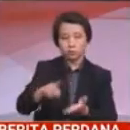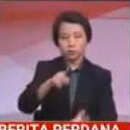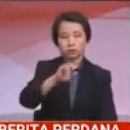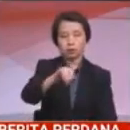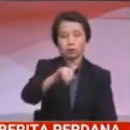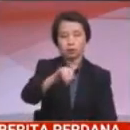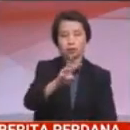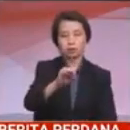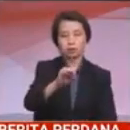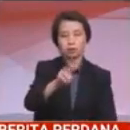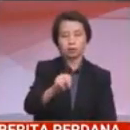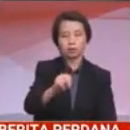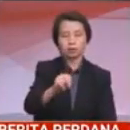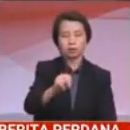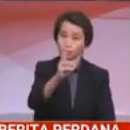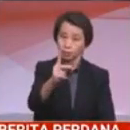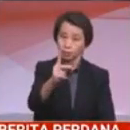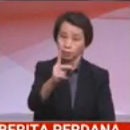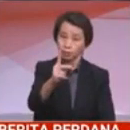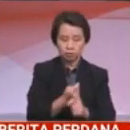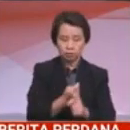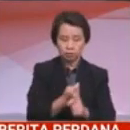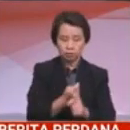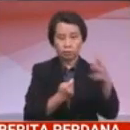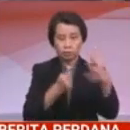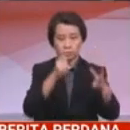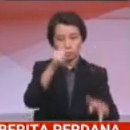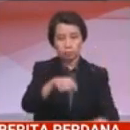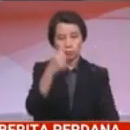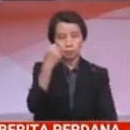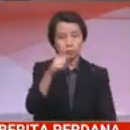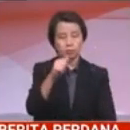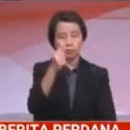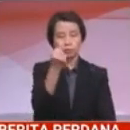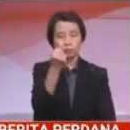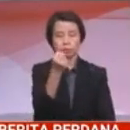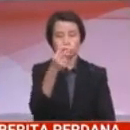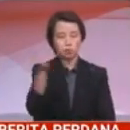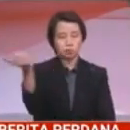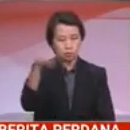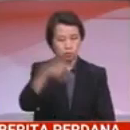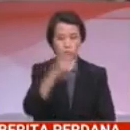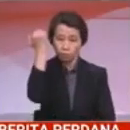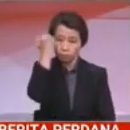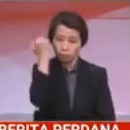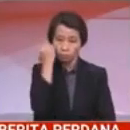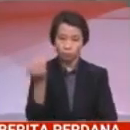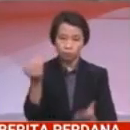RM6,000 dan menetapkan 14 Disember untuk sebutan semula kes.